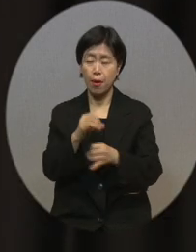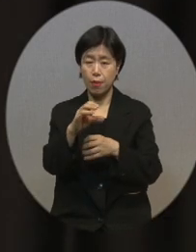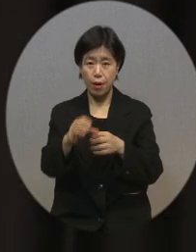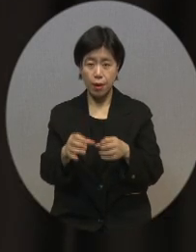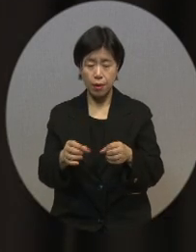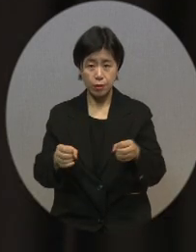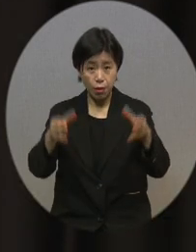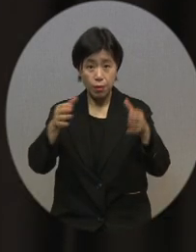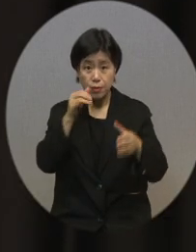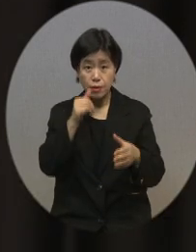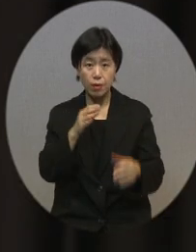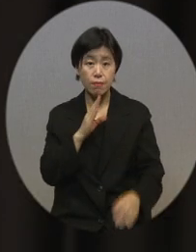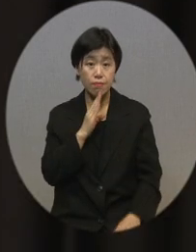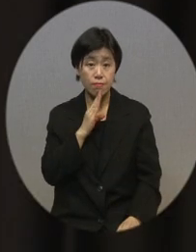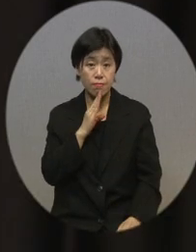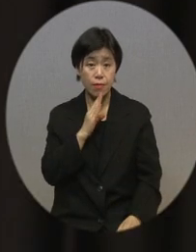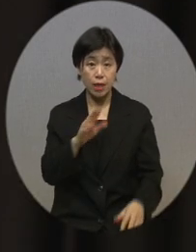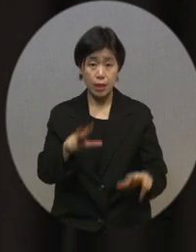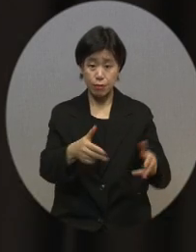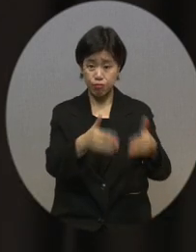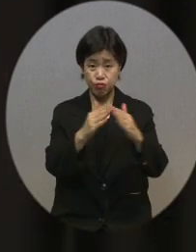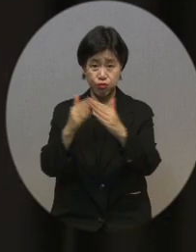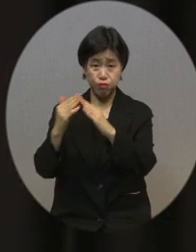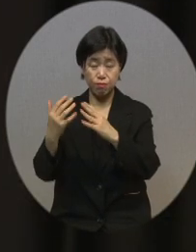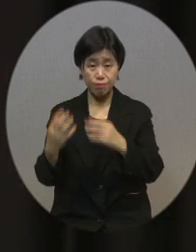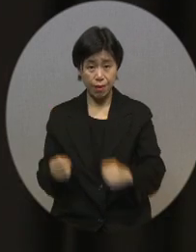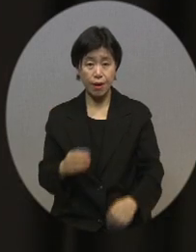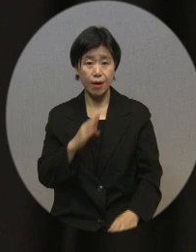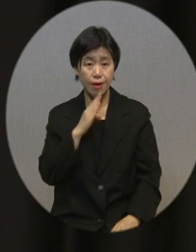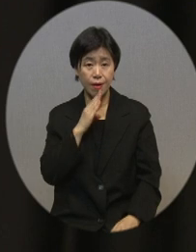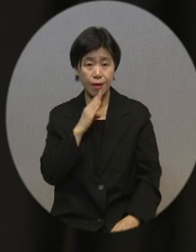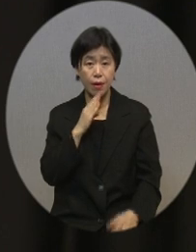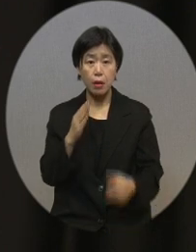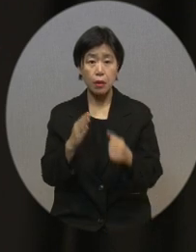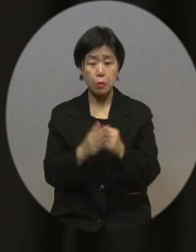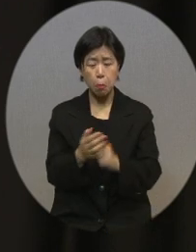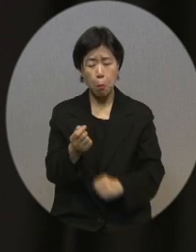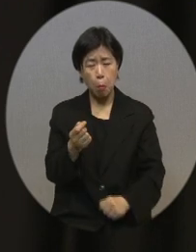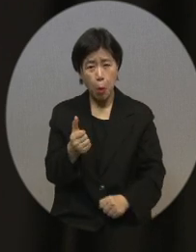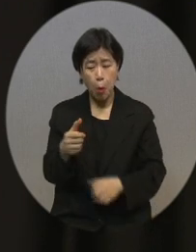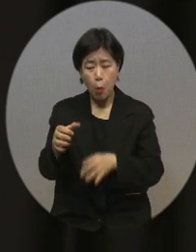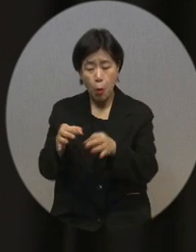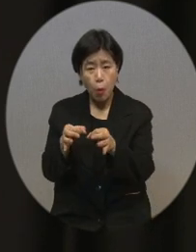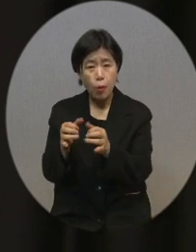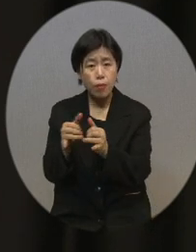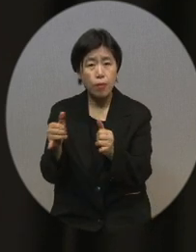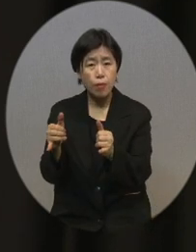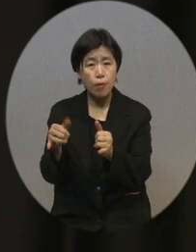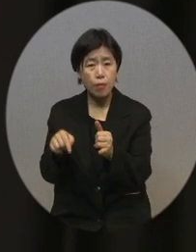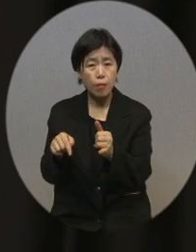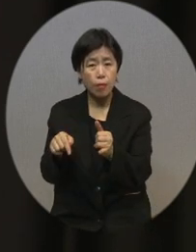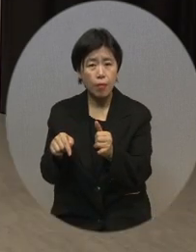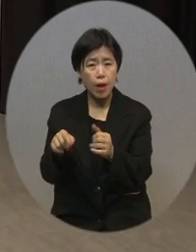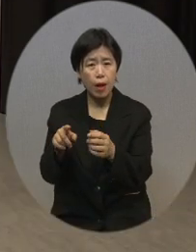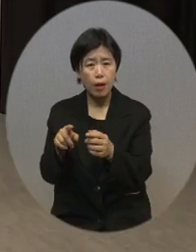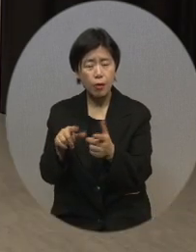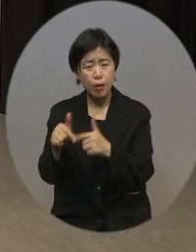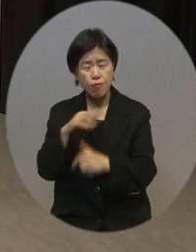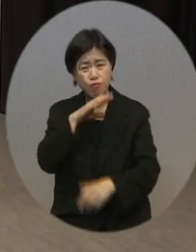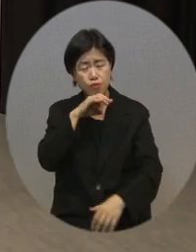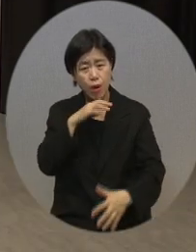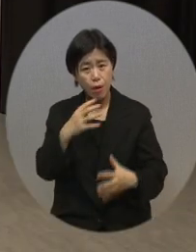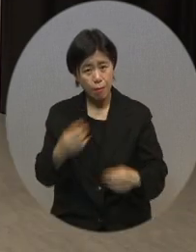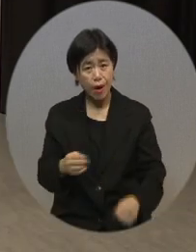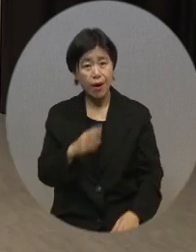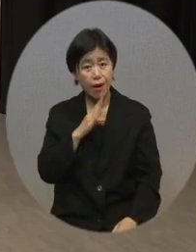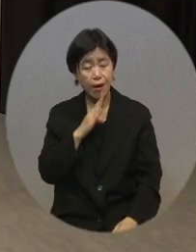많이 지금 조성되어 있죠. 예. 이제 소상인들이 좀 민원이 많을 것 같아요. 소상인들이